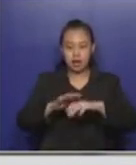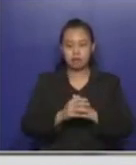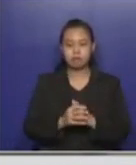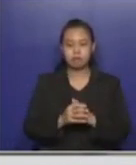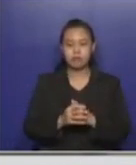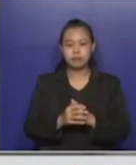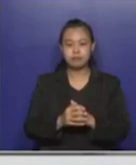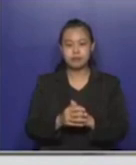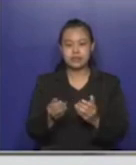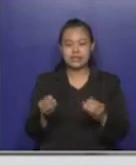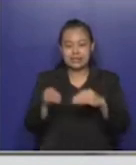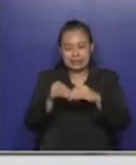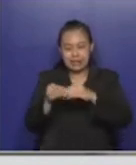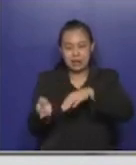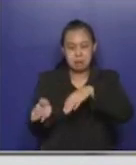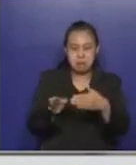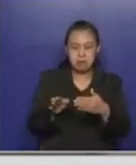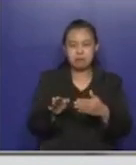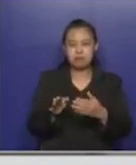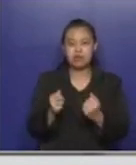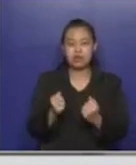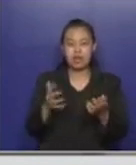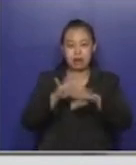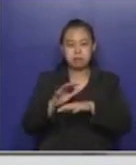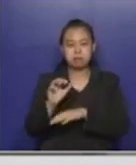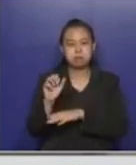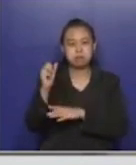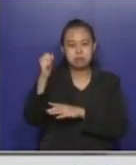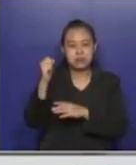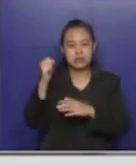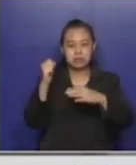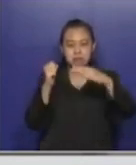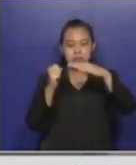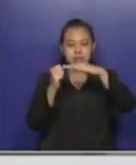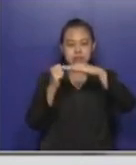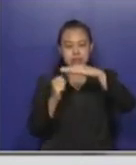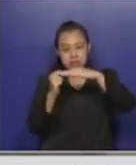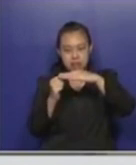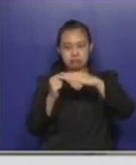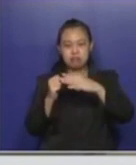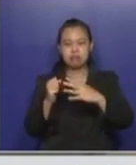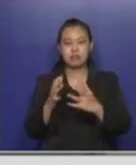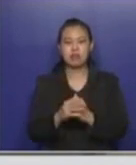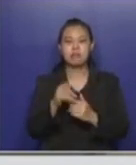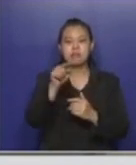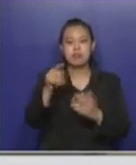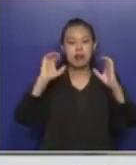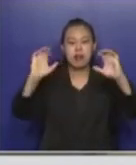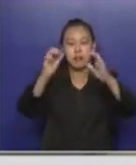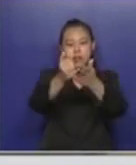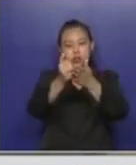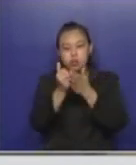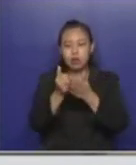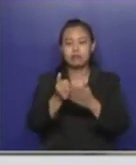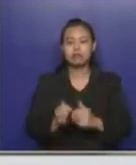คะมือแทบจะเกาะหน้าผาไว้ไม่ไหวแล้วนะคะและแถวนั้นเนี่ยไม่มีใครมีแต่ท่านเท่านั้นที่จะช่วย